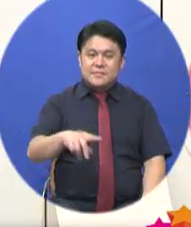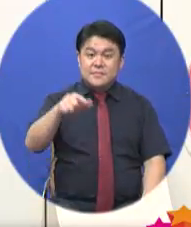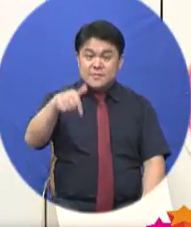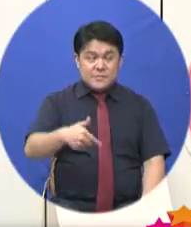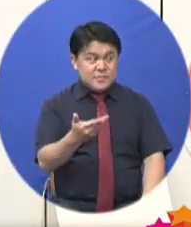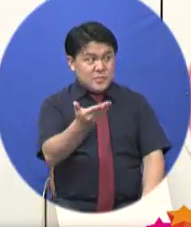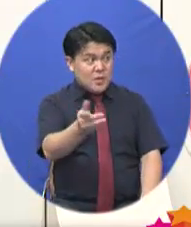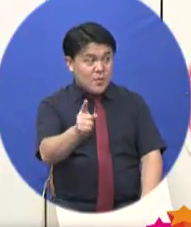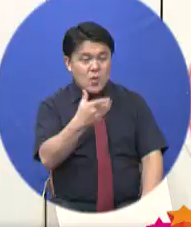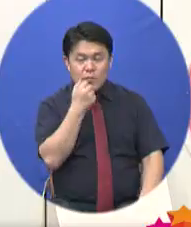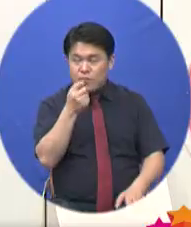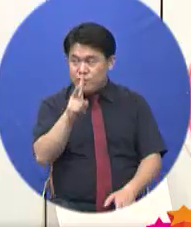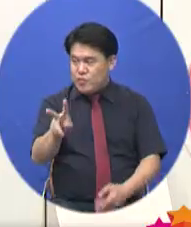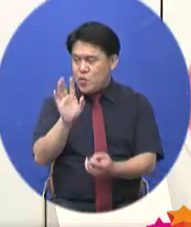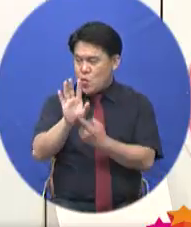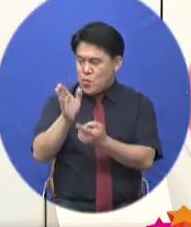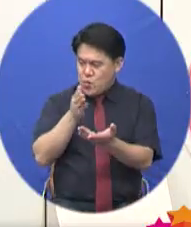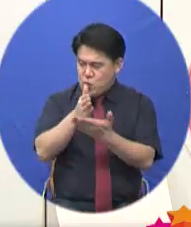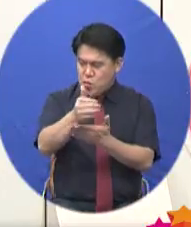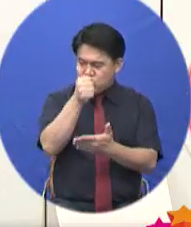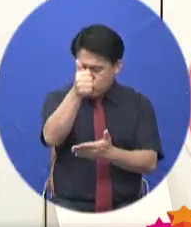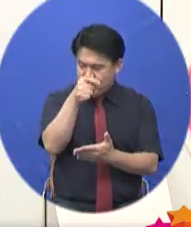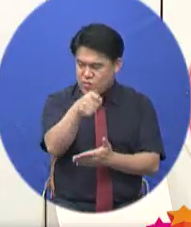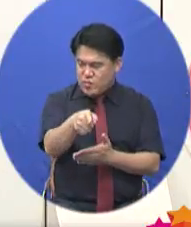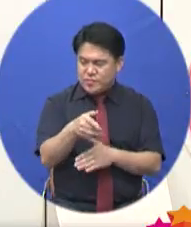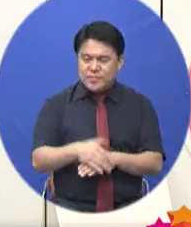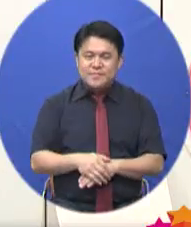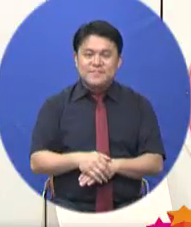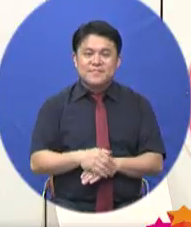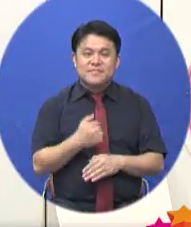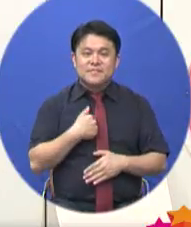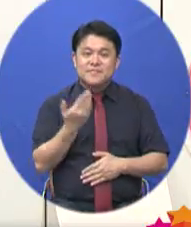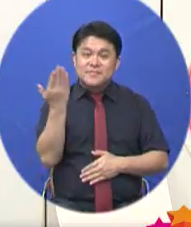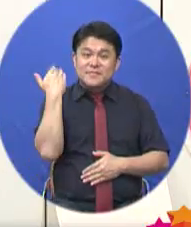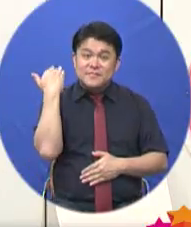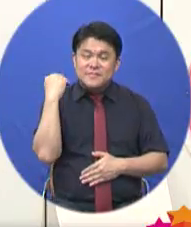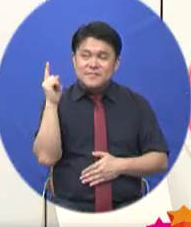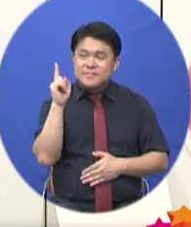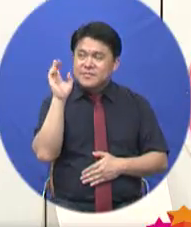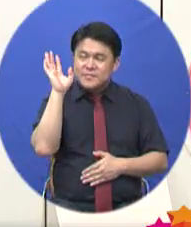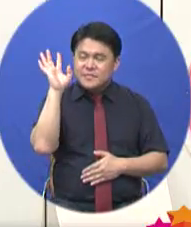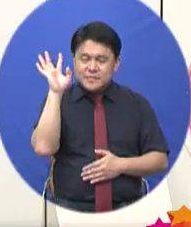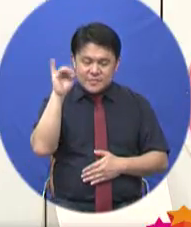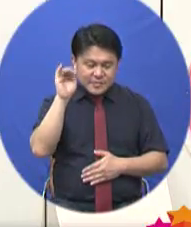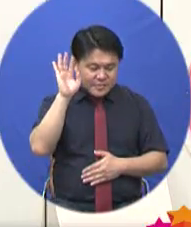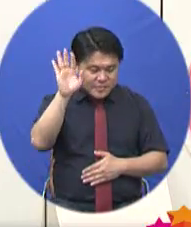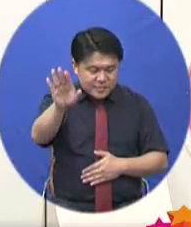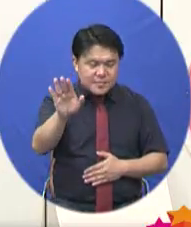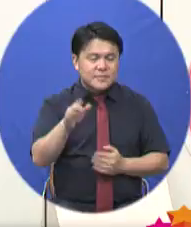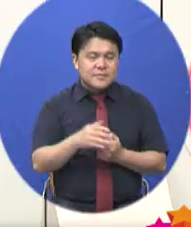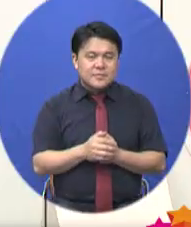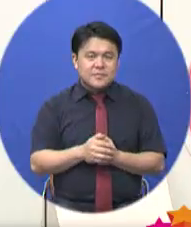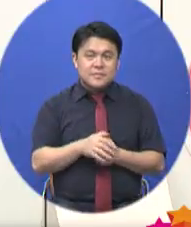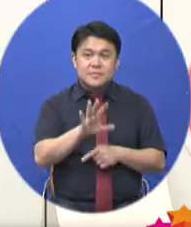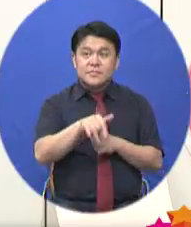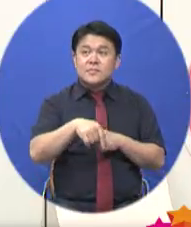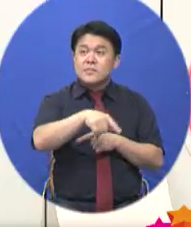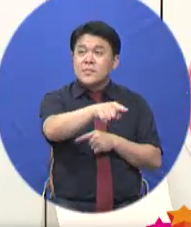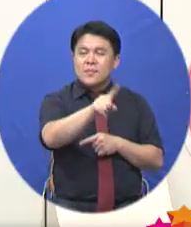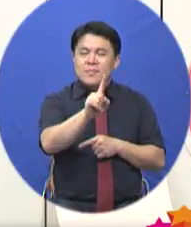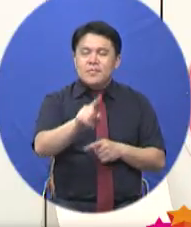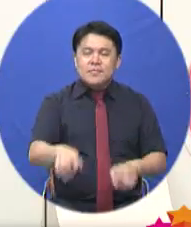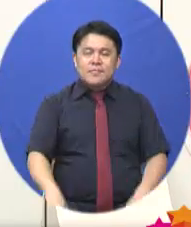복지TV의 아주 홍보대사십니다. 네, 이제 아주 고마운 얼마 분이세요. 전에 며칠 안 있으면요. 네. 또 저기 시골 저